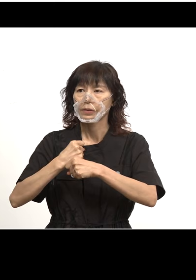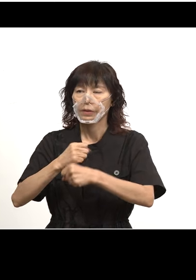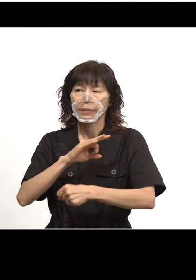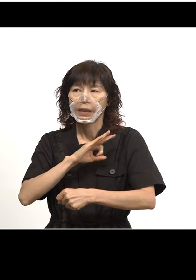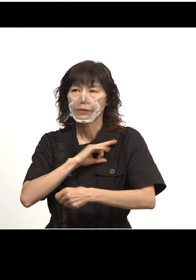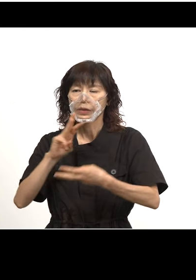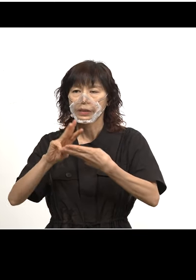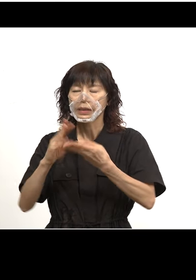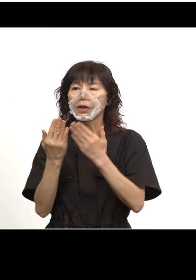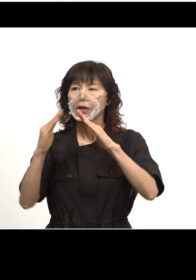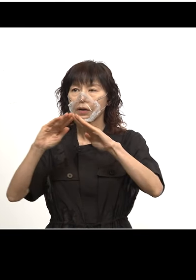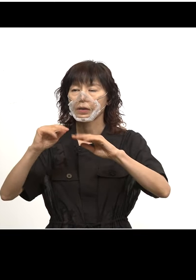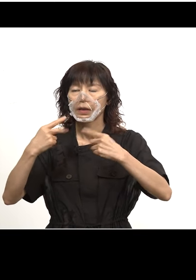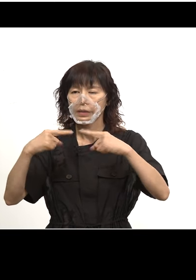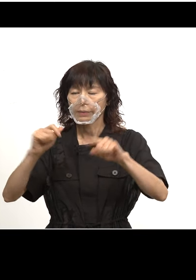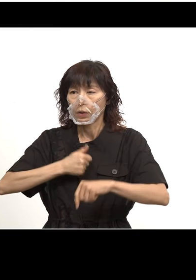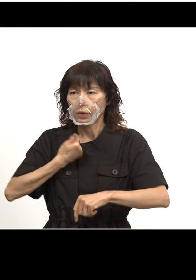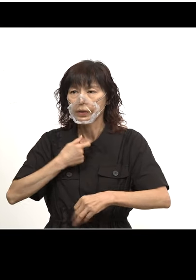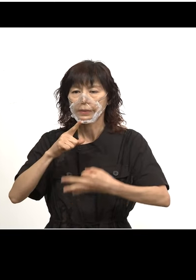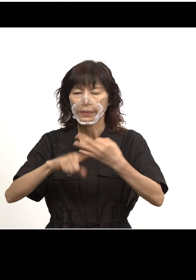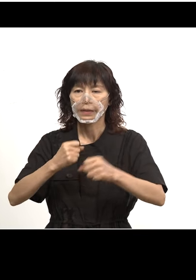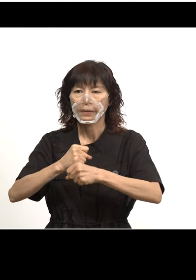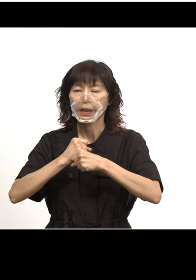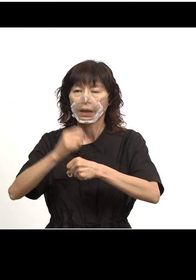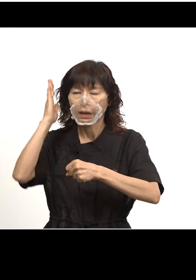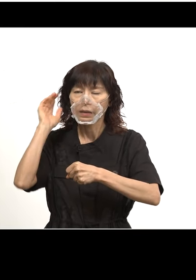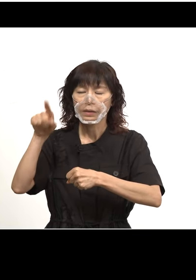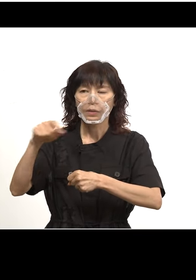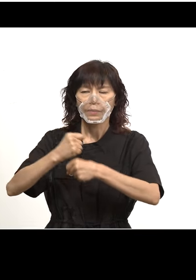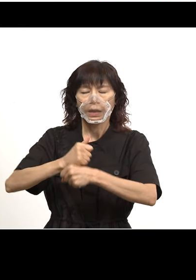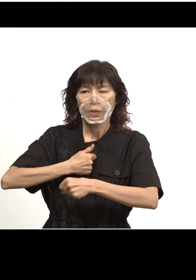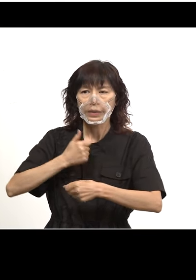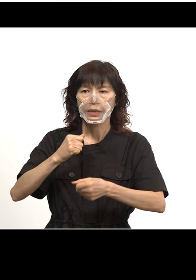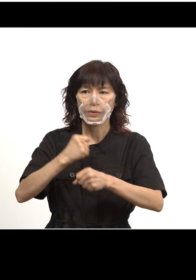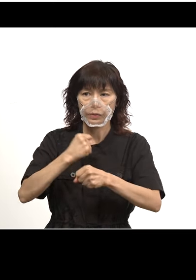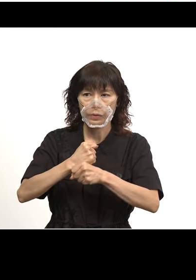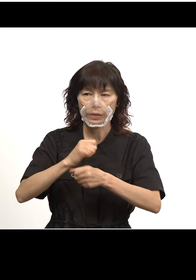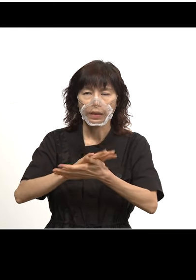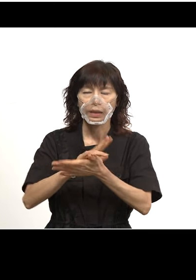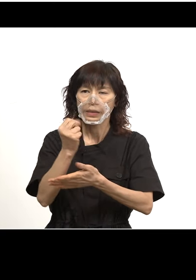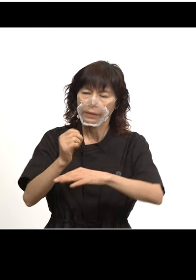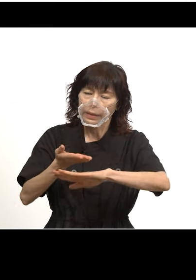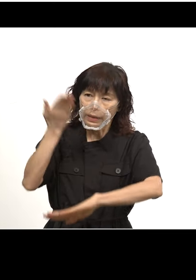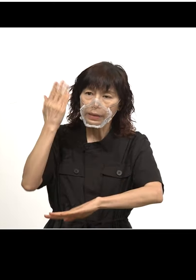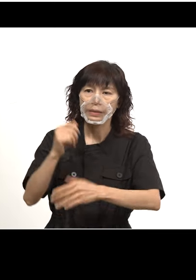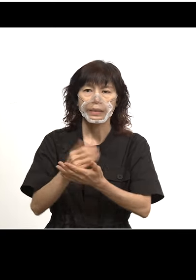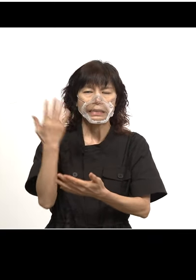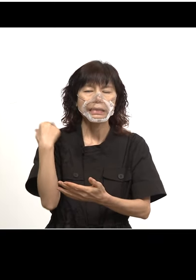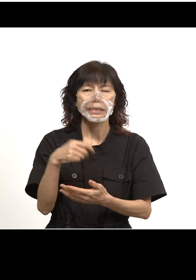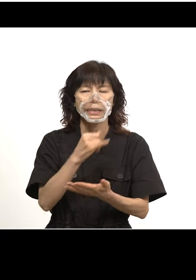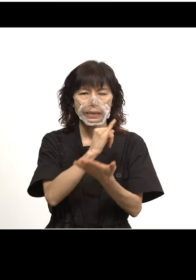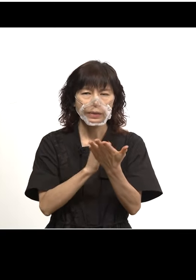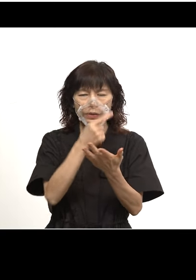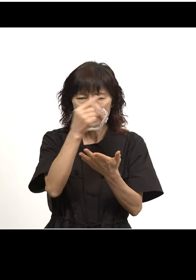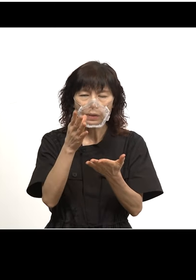以玲學校音樂老師嘅馬漢銘老師。馬 Sir 從事教學工作超過20年，曾修讀視藝，而家